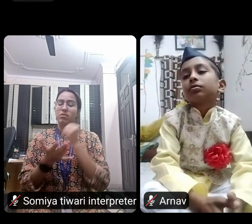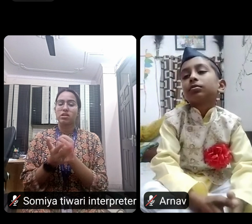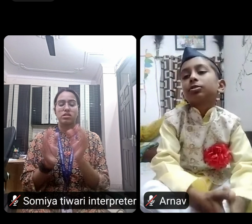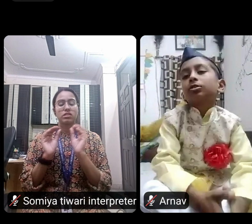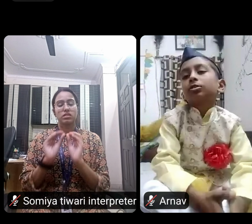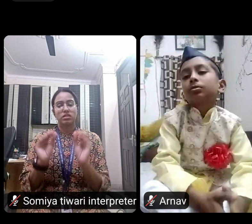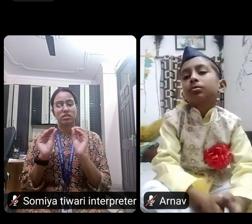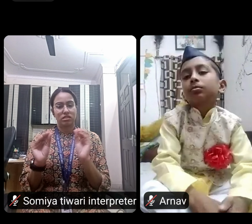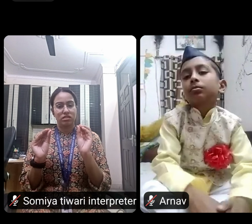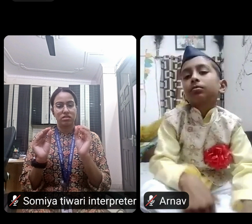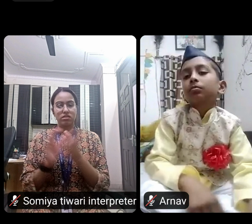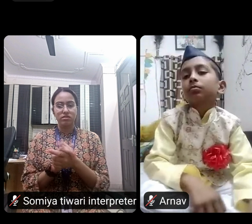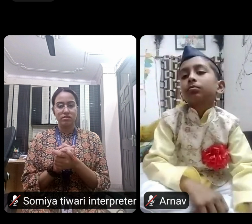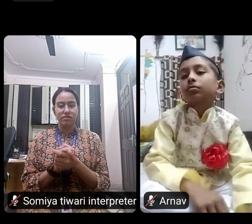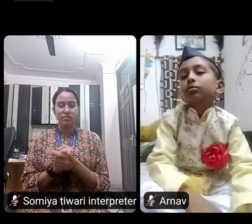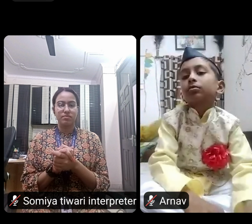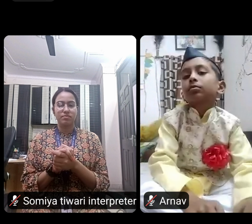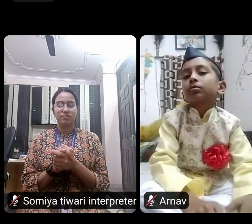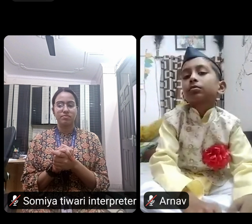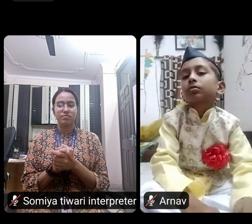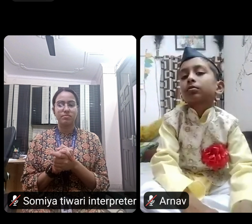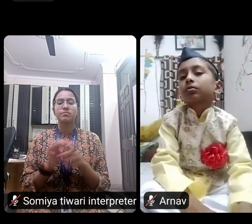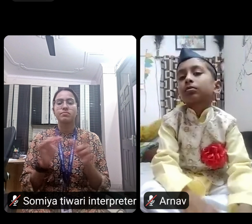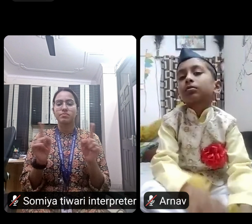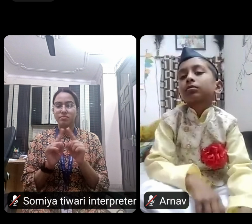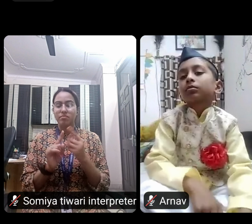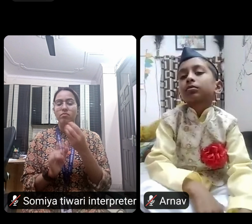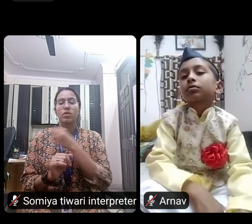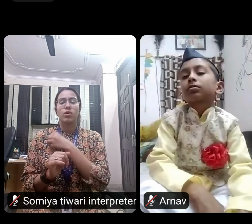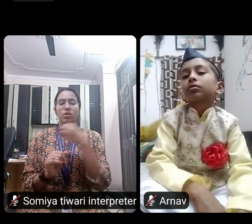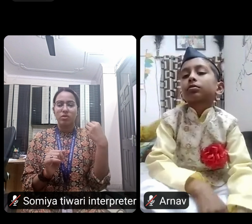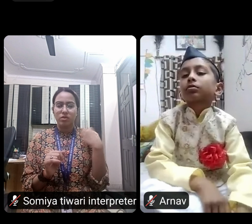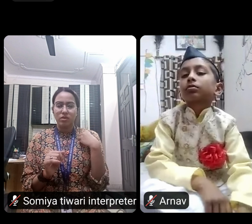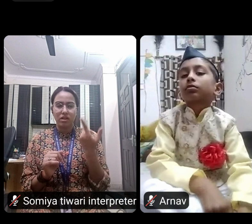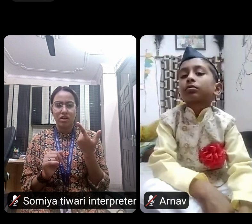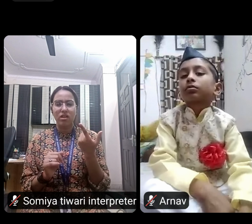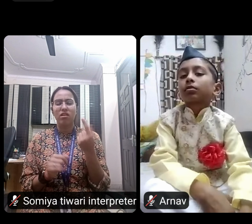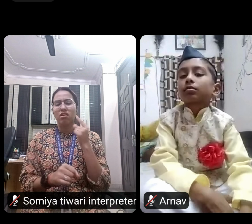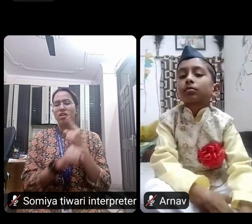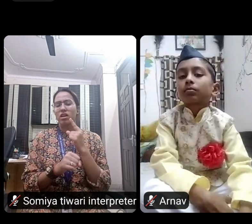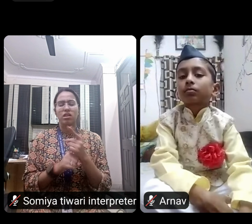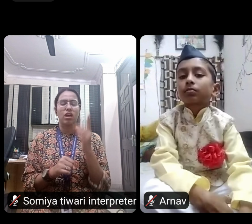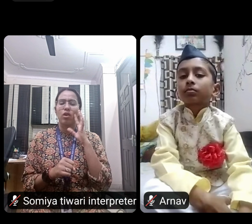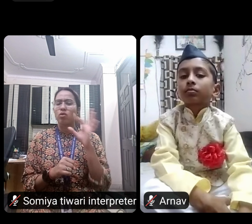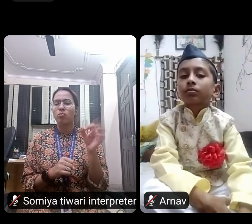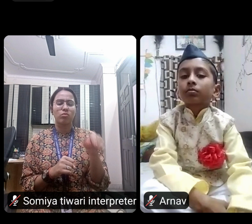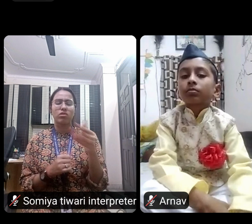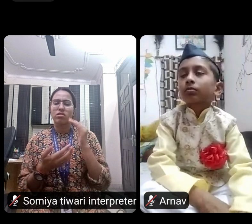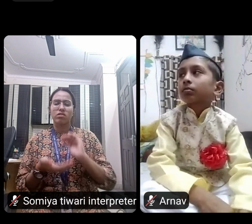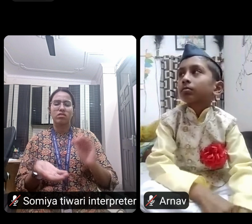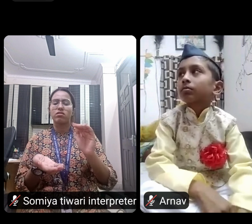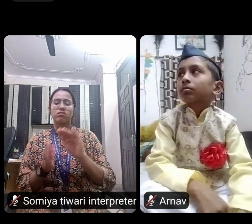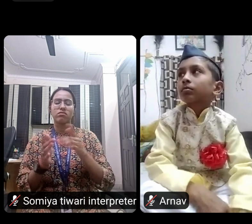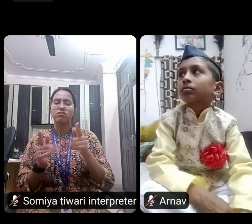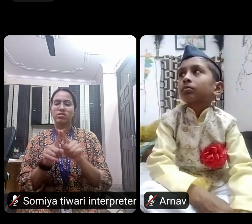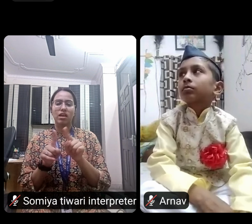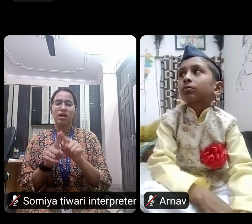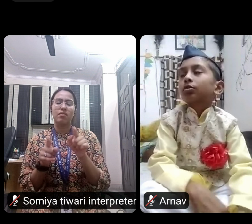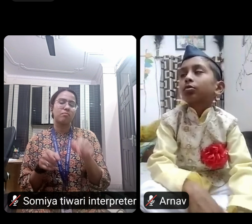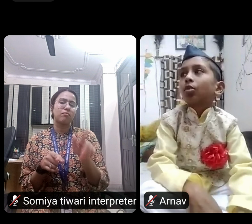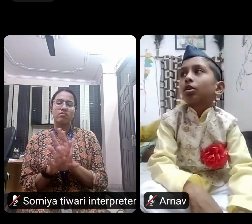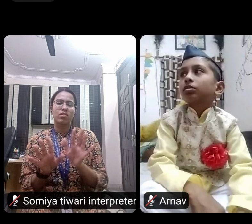कि जो आपने कहा था कि डॉक्टर्स इंजीनियर्स और ये वो नहीं जरूरी, तो कि हमारी जो